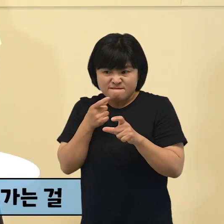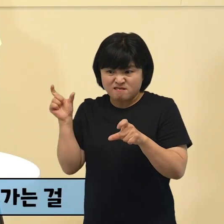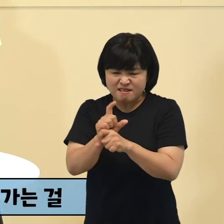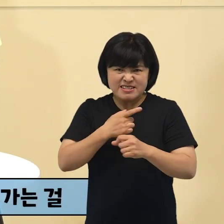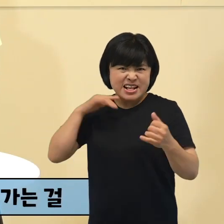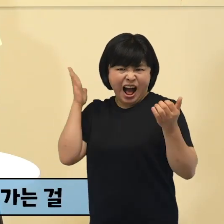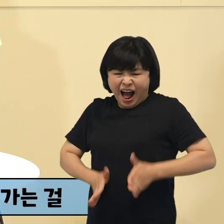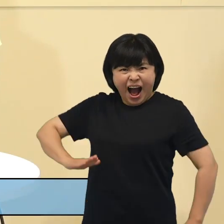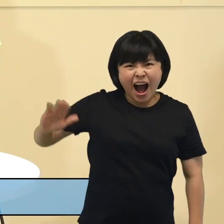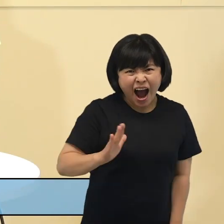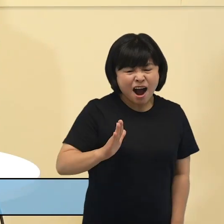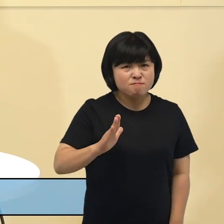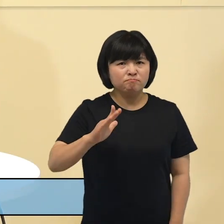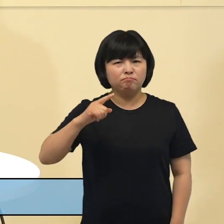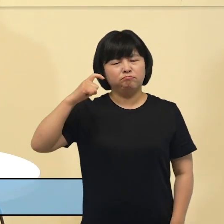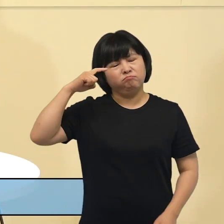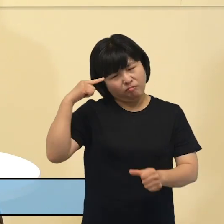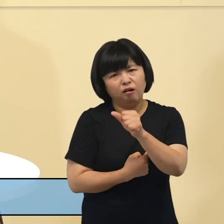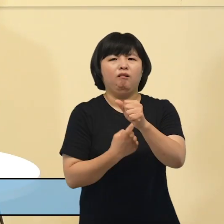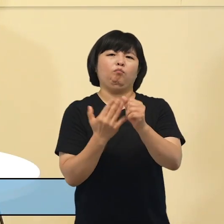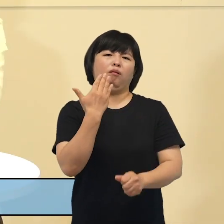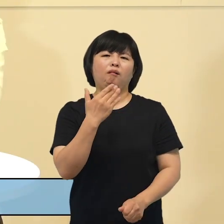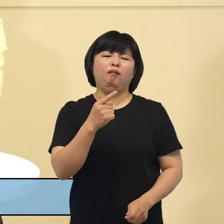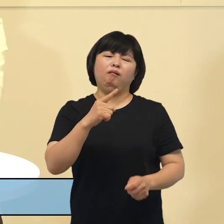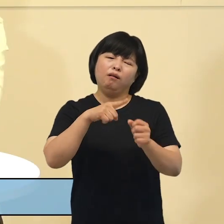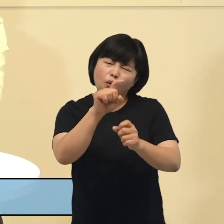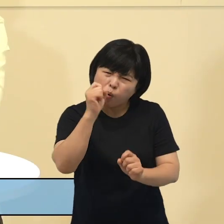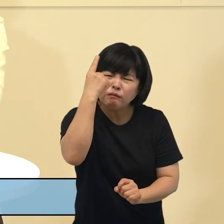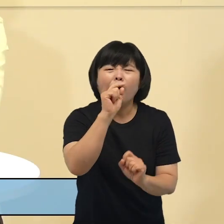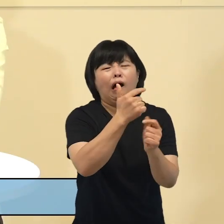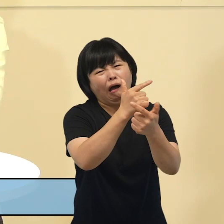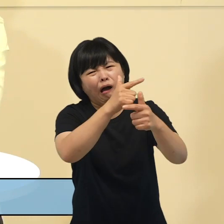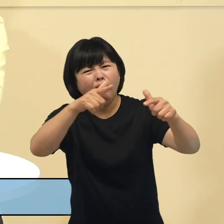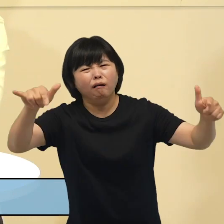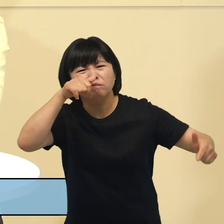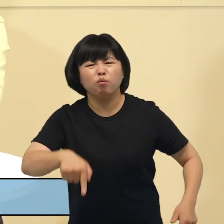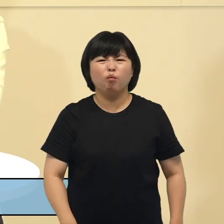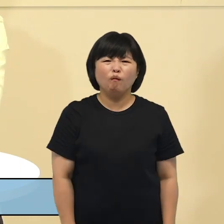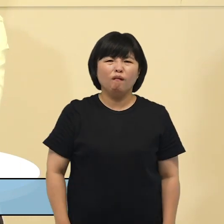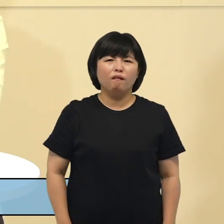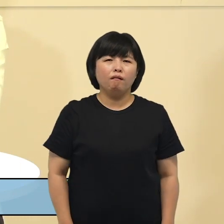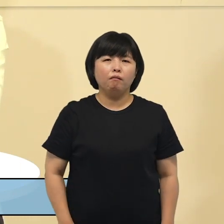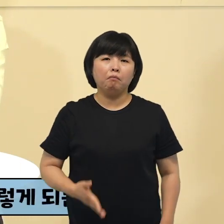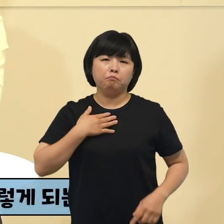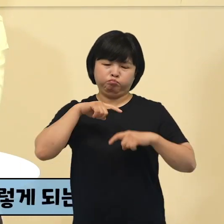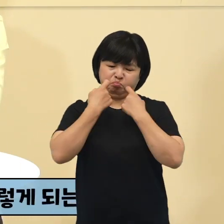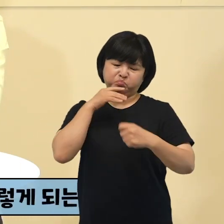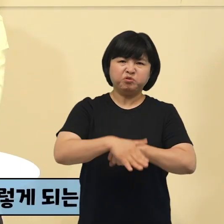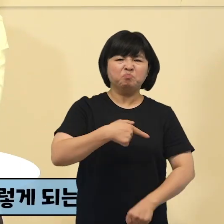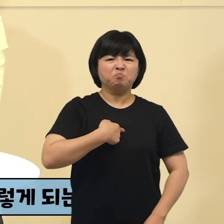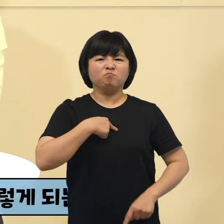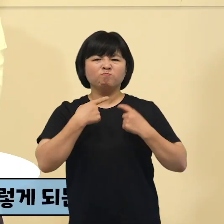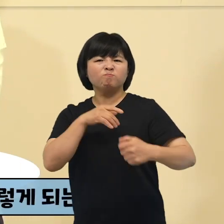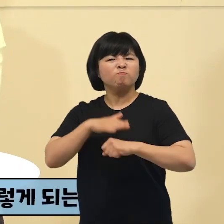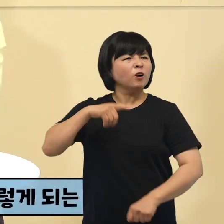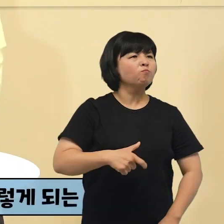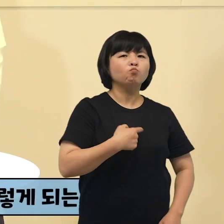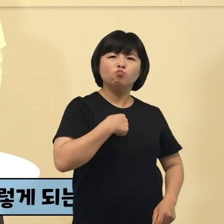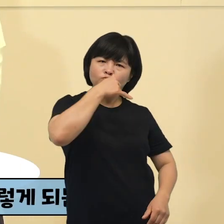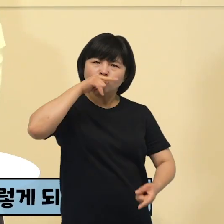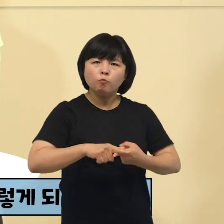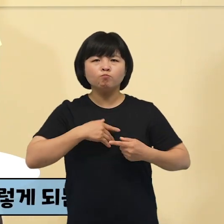신념이 확고해져 가는 걸 느끼기도 하는데 진짜 이런 요인들 때문에 저희가 개인주의적